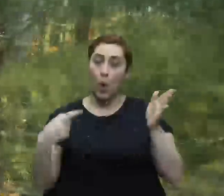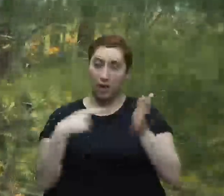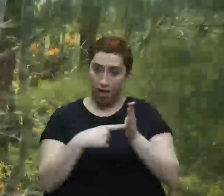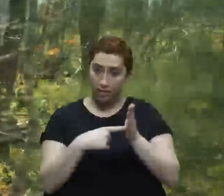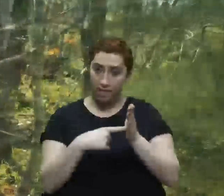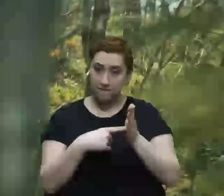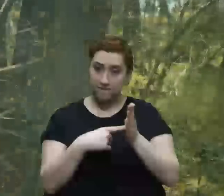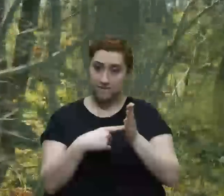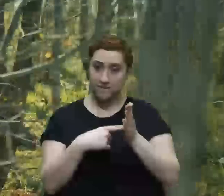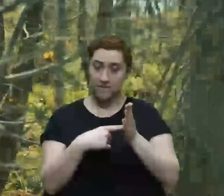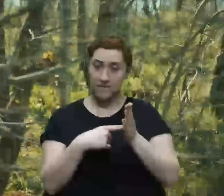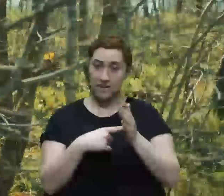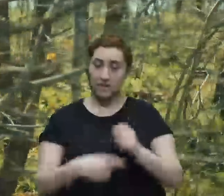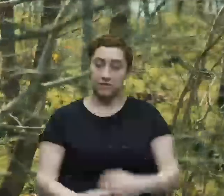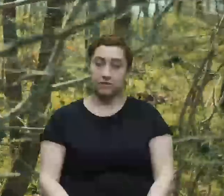hedefler.